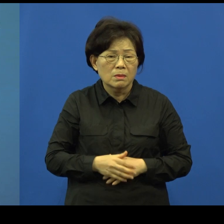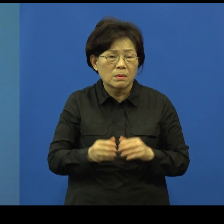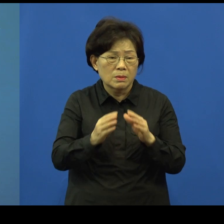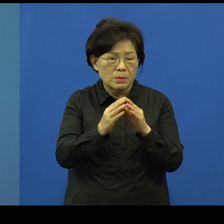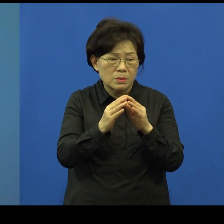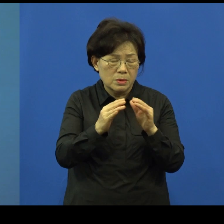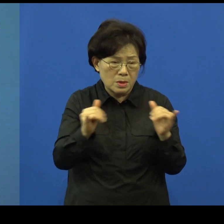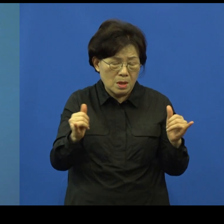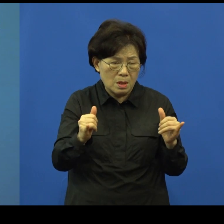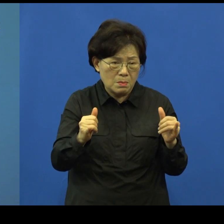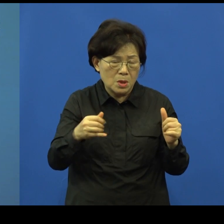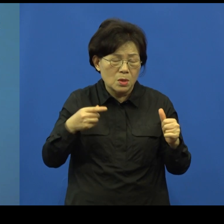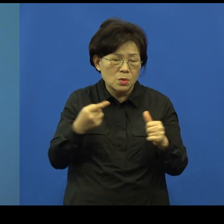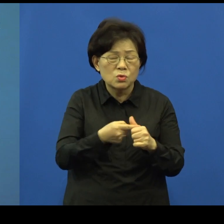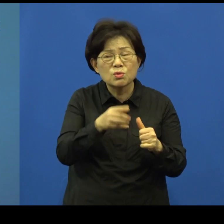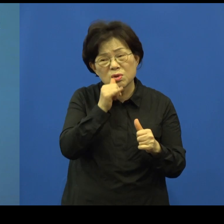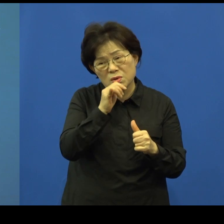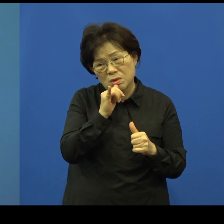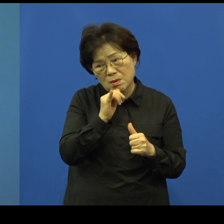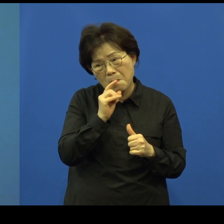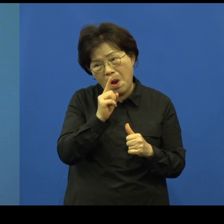사람을 얼마든지 죽일 수 있는 겁니다.